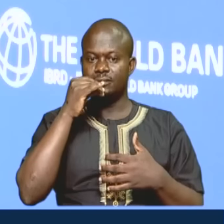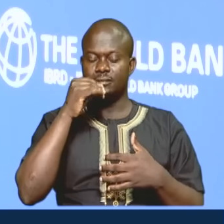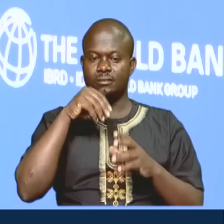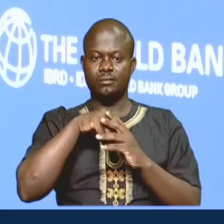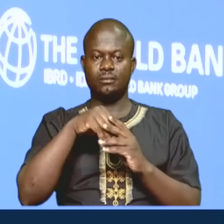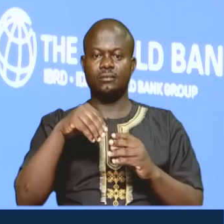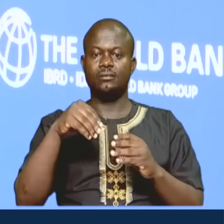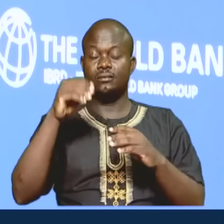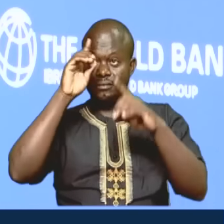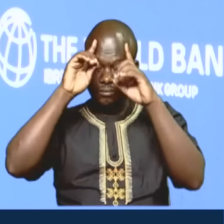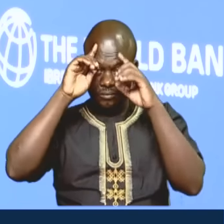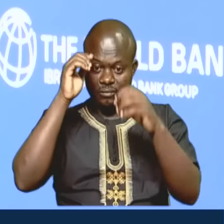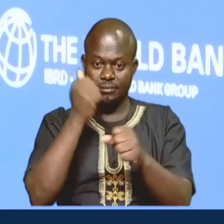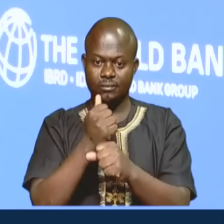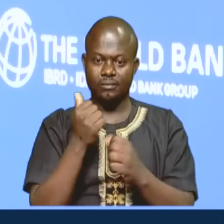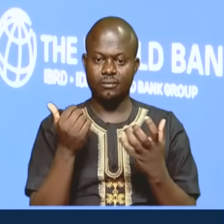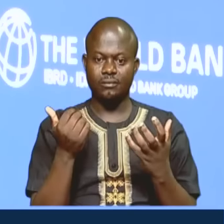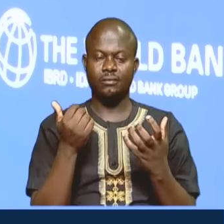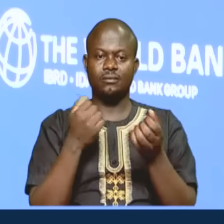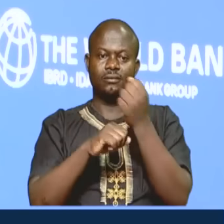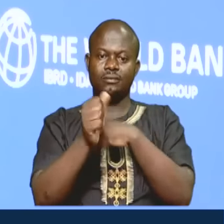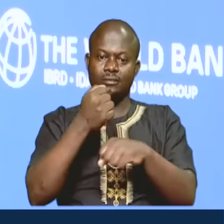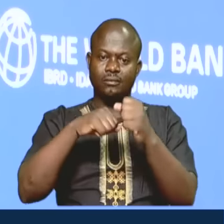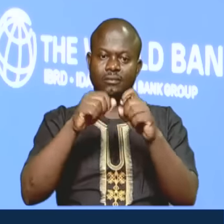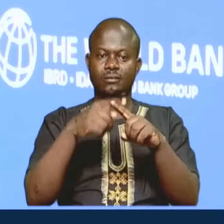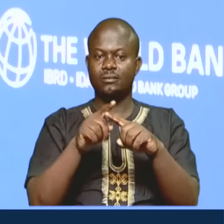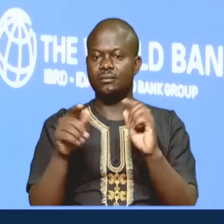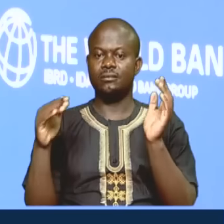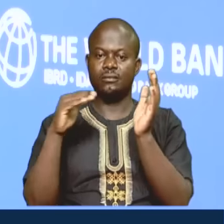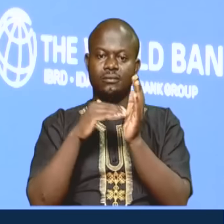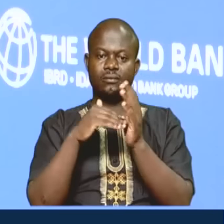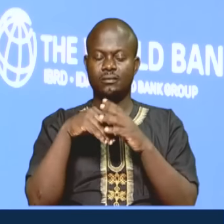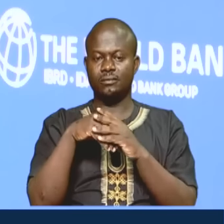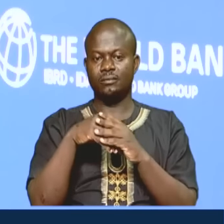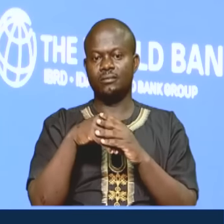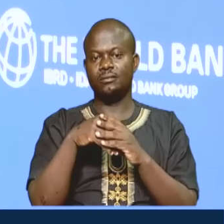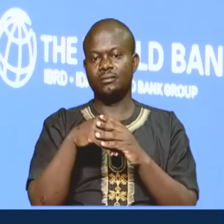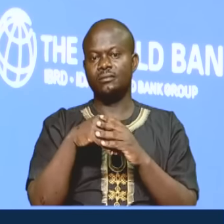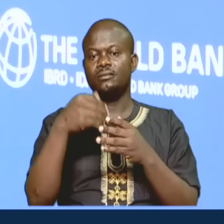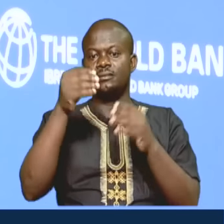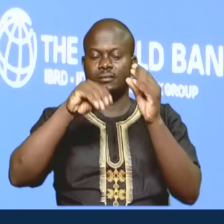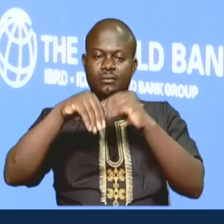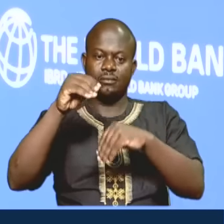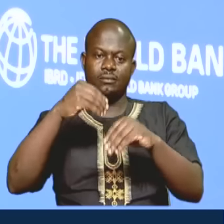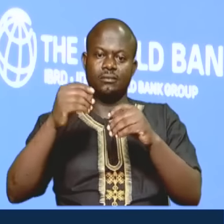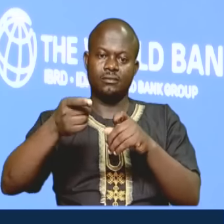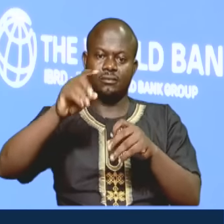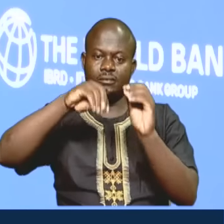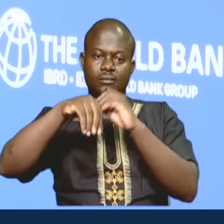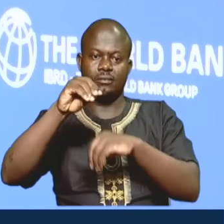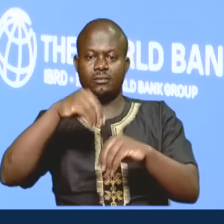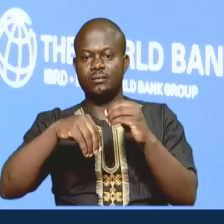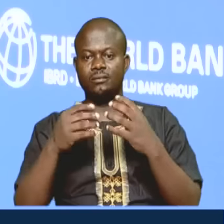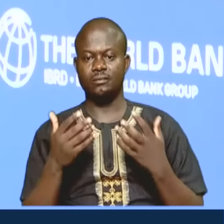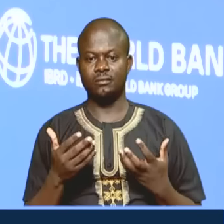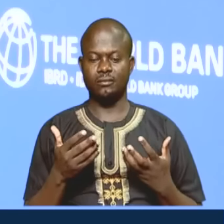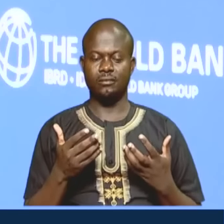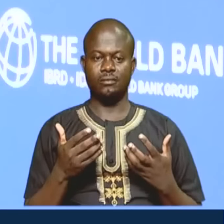guhimba akazi imirimo ariko no kuba productive no kuvuga kongera umusaruro